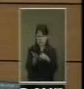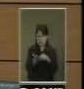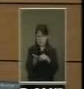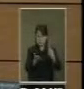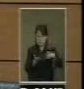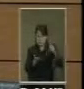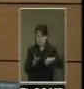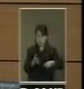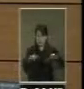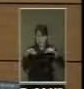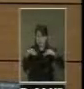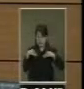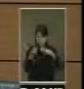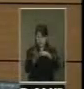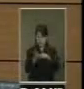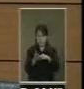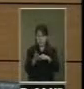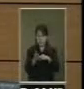านอย่าไปบ้ากับเขาครับ